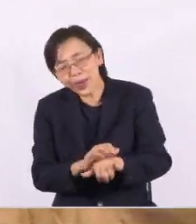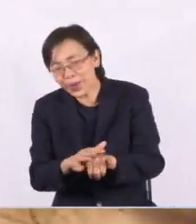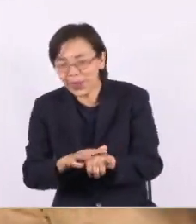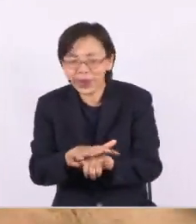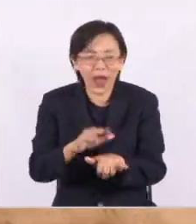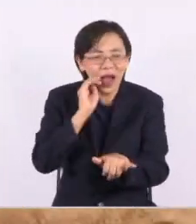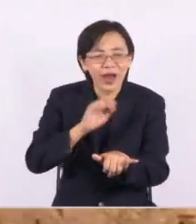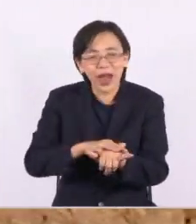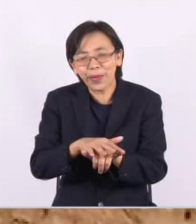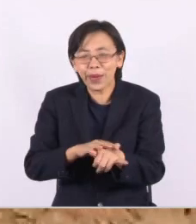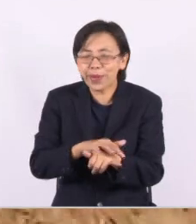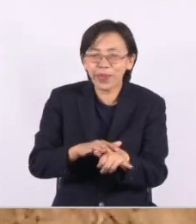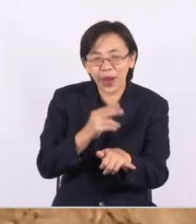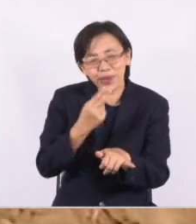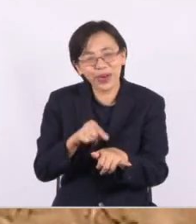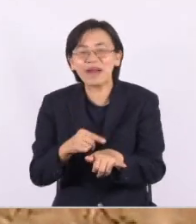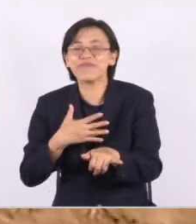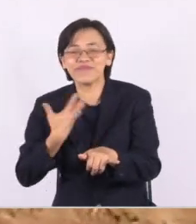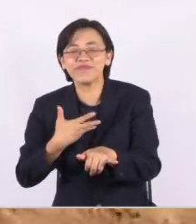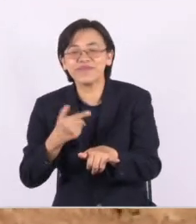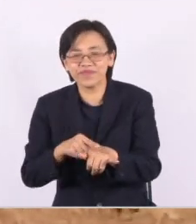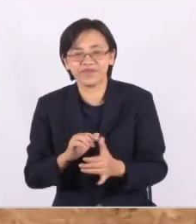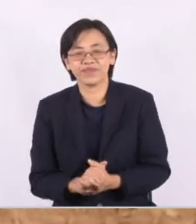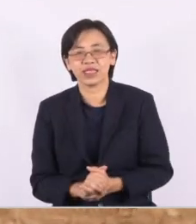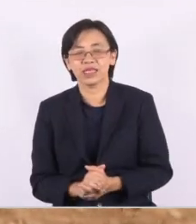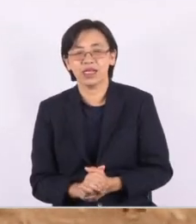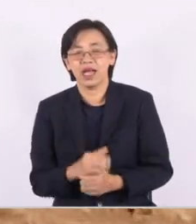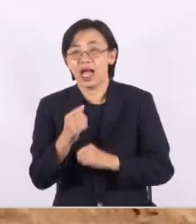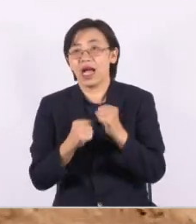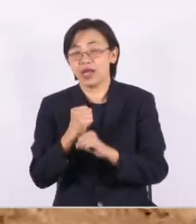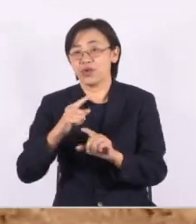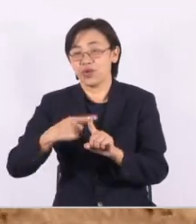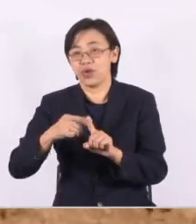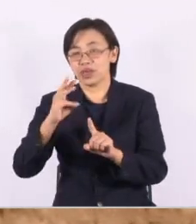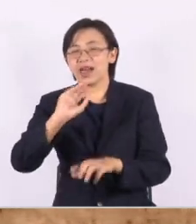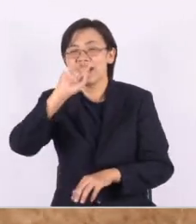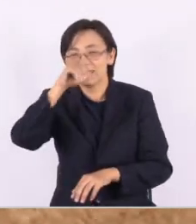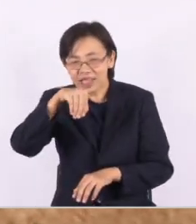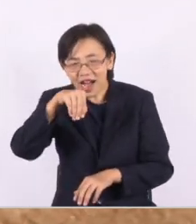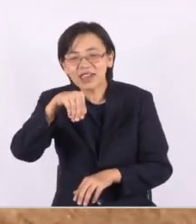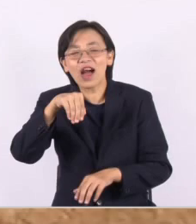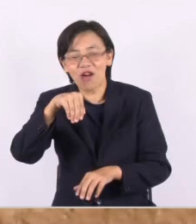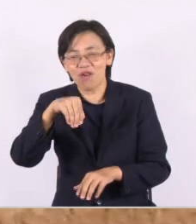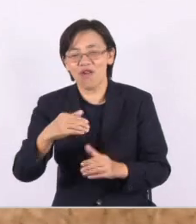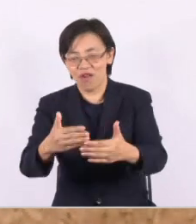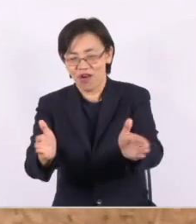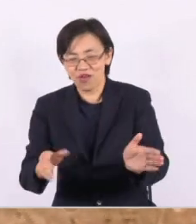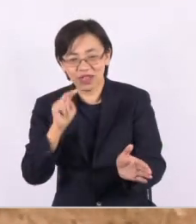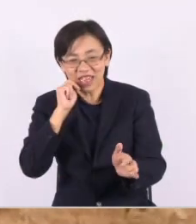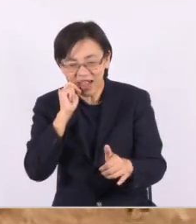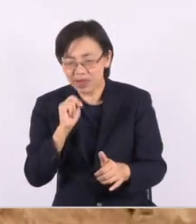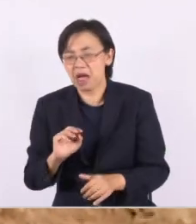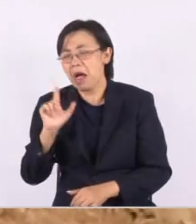ล่นน้ำคลายร้อนนะคะเห็นแล้วก็สดชื่นดีนะน้องตุลาวัย6เดือนเศษเป็นช้างป่ารืนในนะคะถูกแม่ช้างเนี่ย